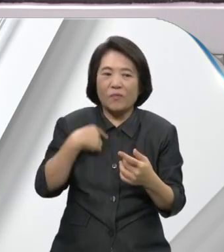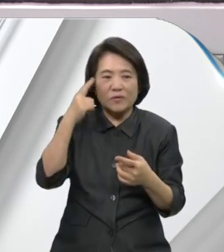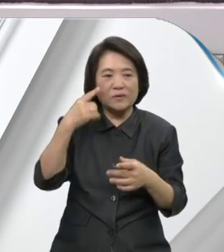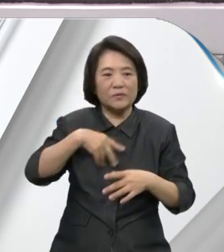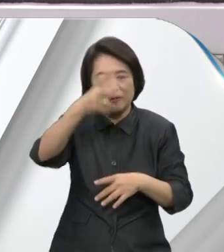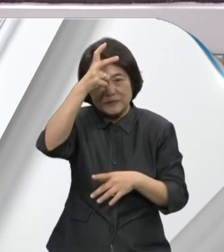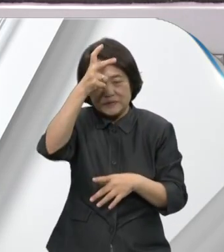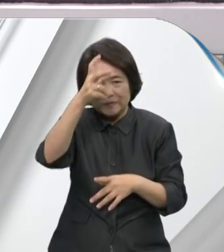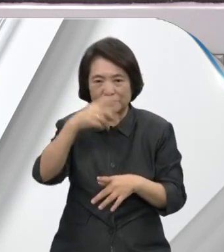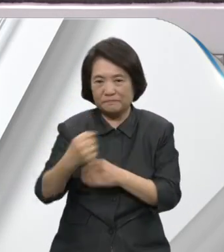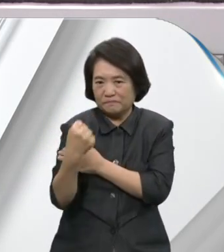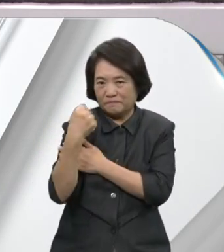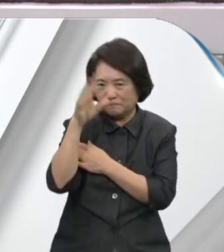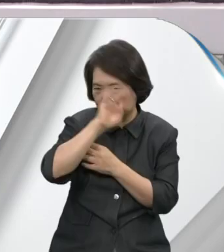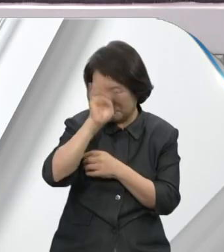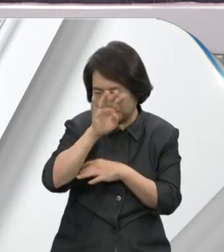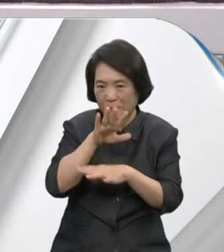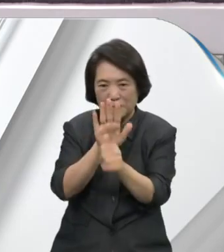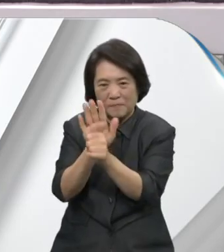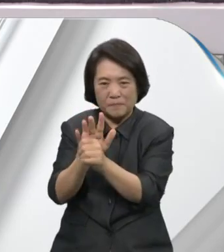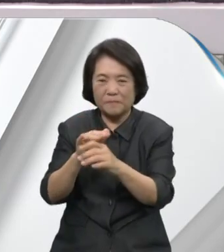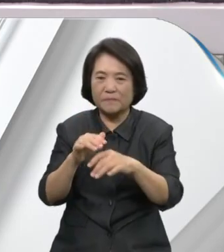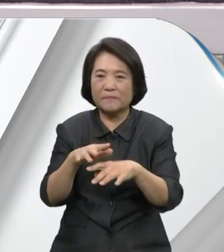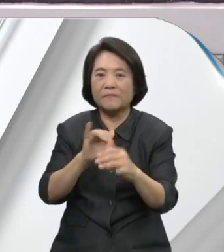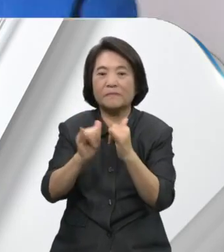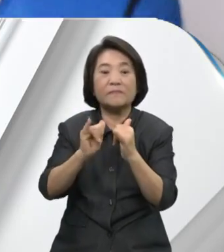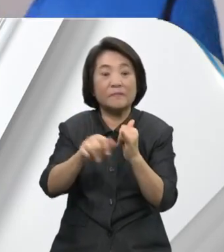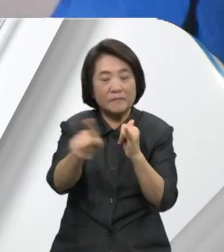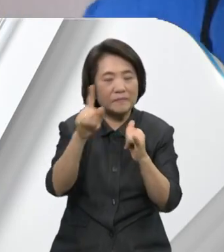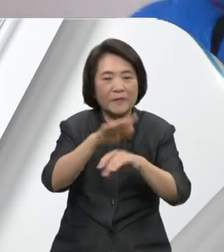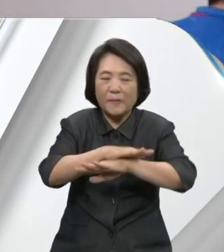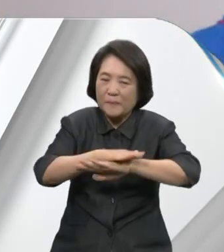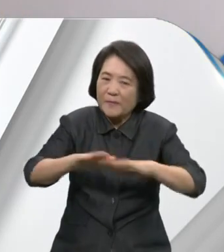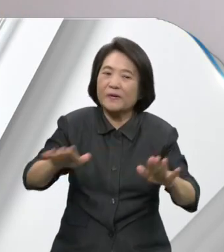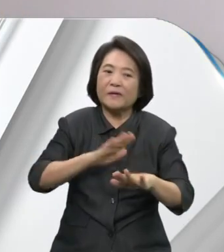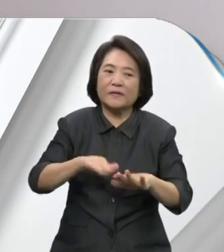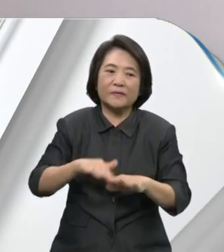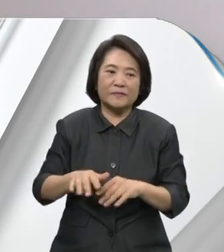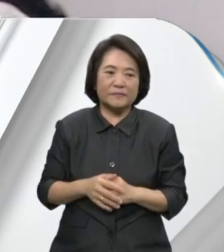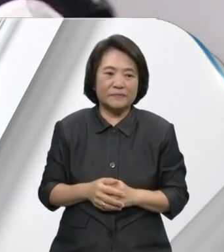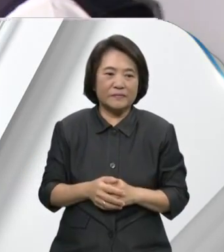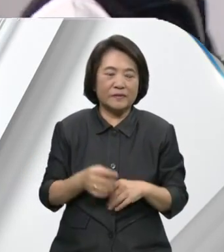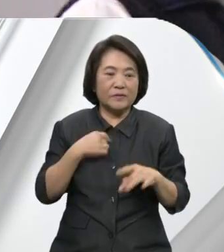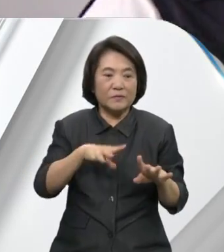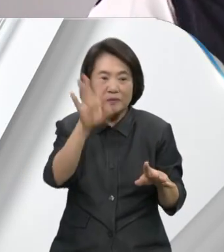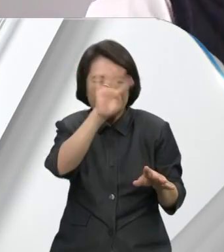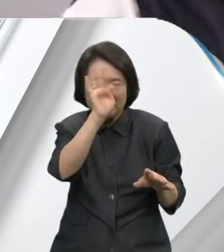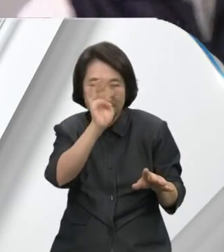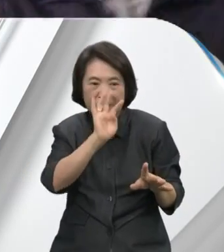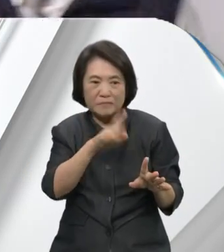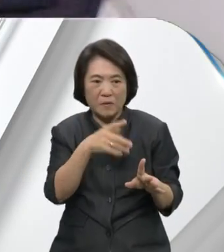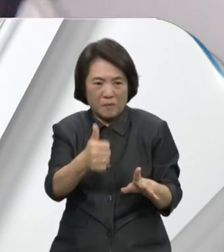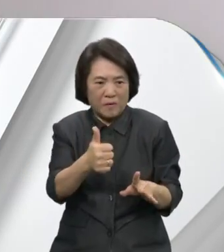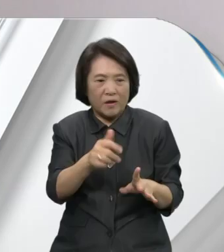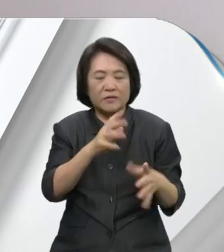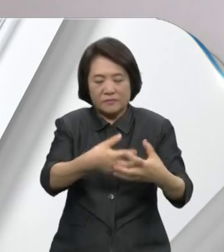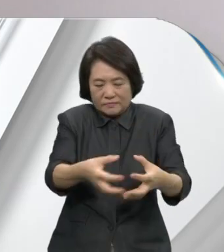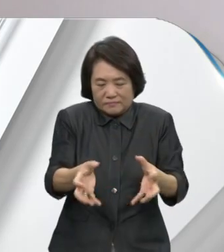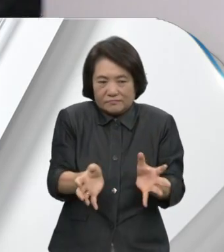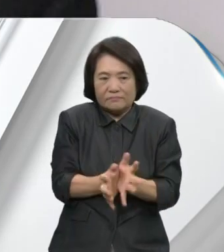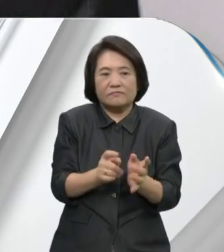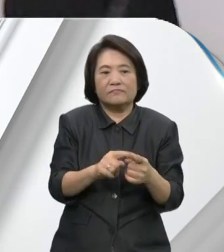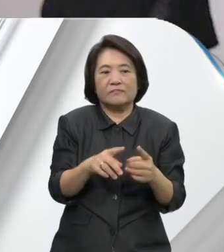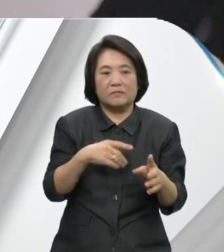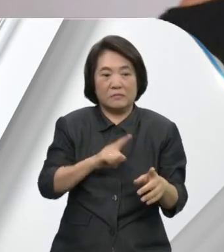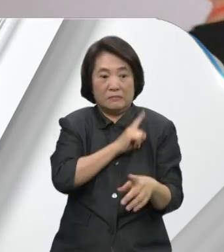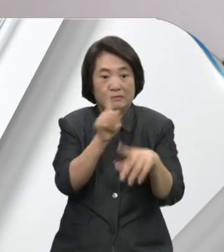警察侦办案件、维护社会治安的最大动力。 我们整个建设的绩效都是由于整个团队的努力，然后才